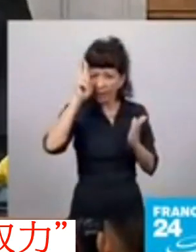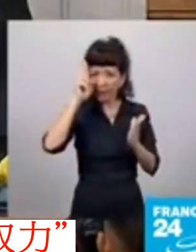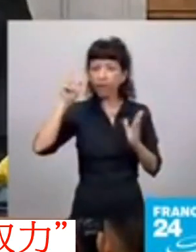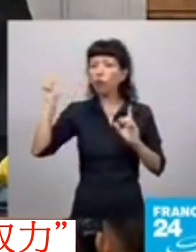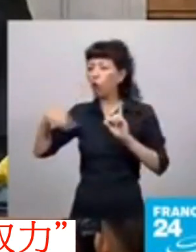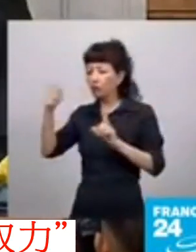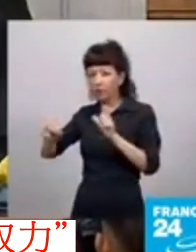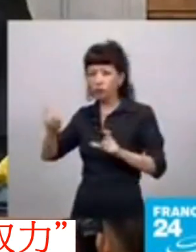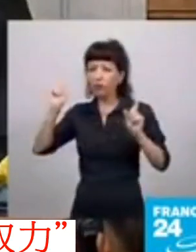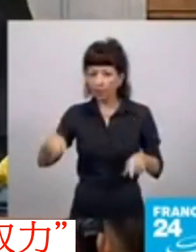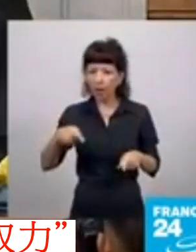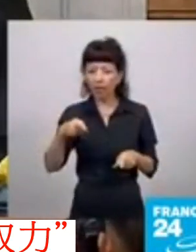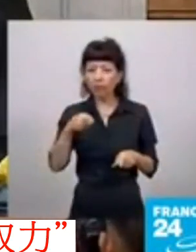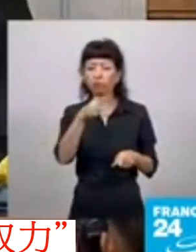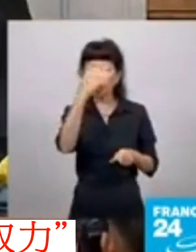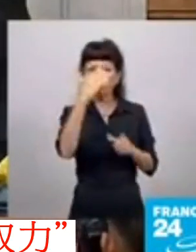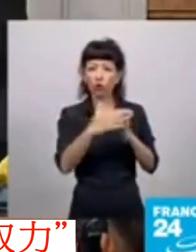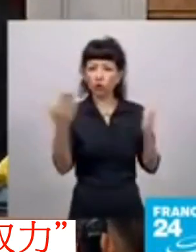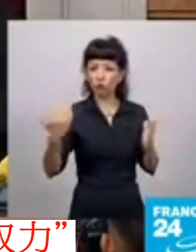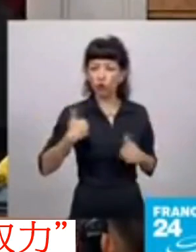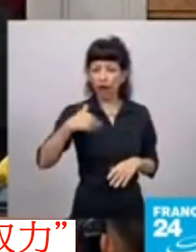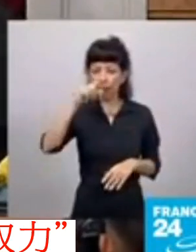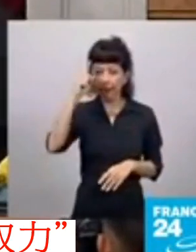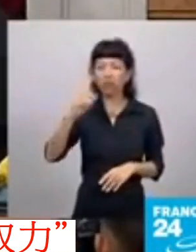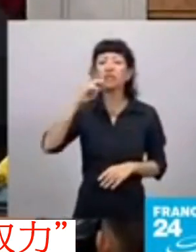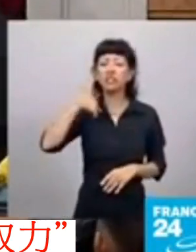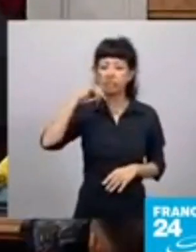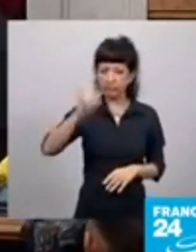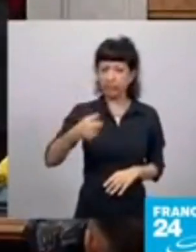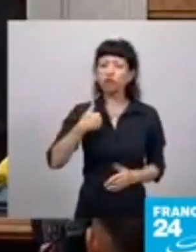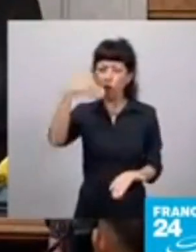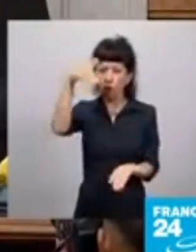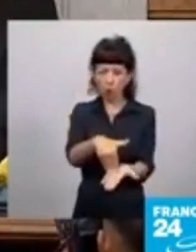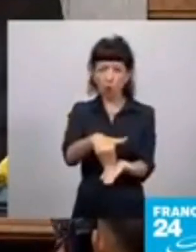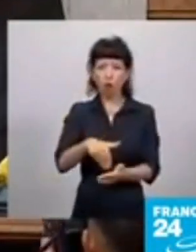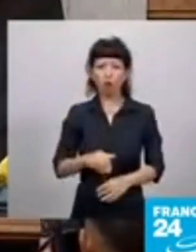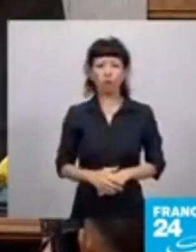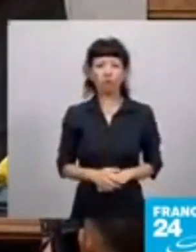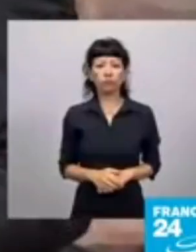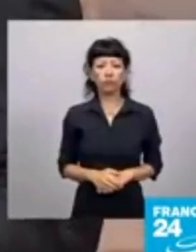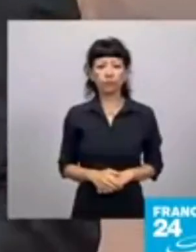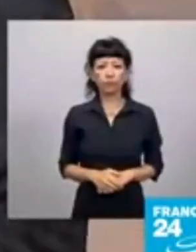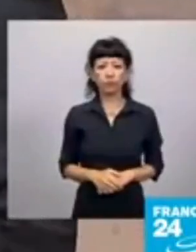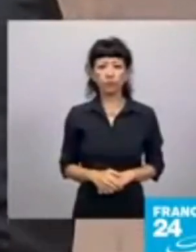la Constitution et les pouvoirs qu'elle me confère. Oui, je le jure.